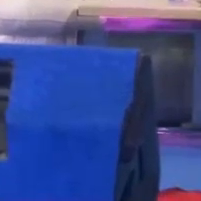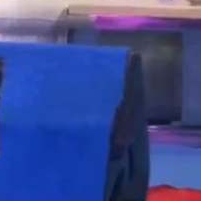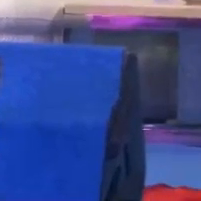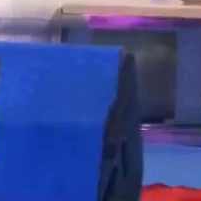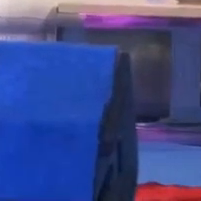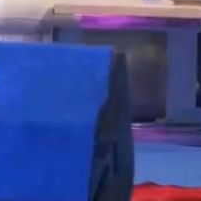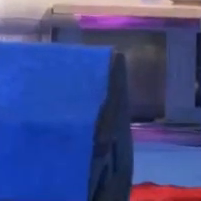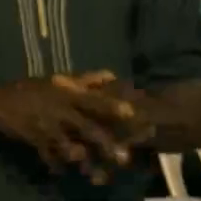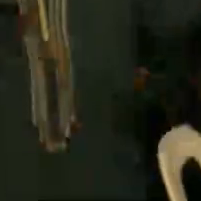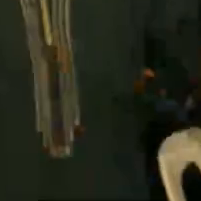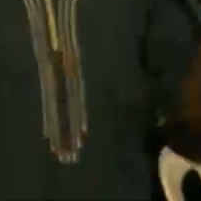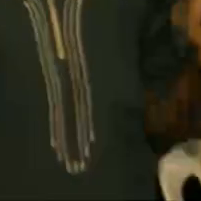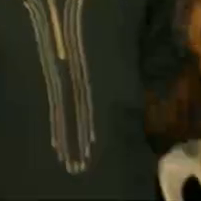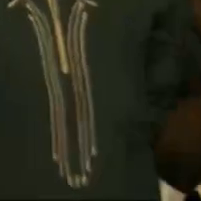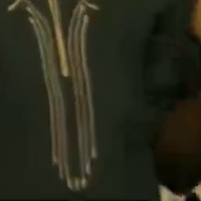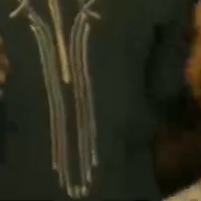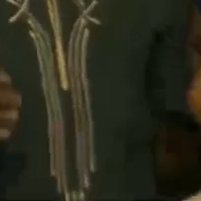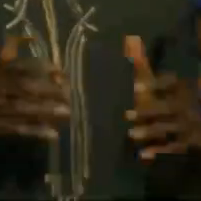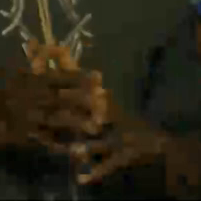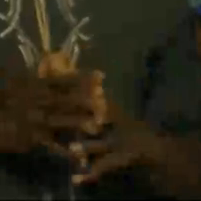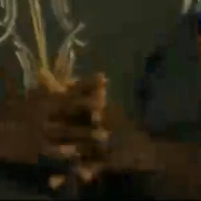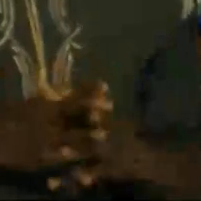À quoi est bon, je dis gloire à Dieu.